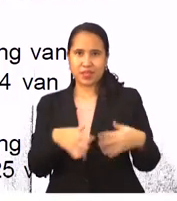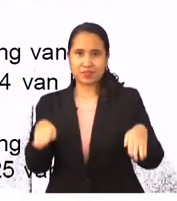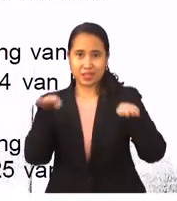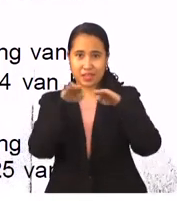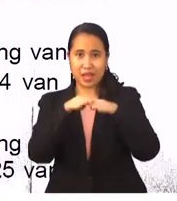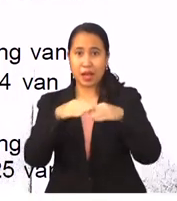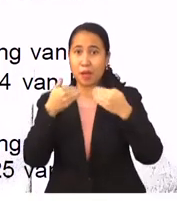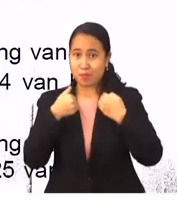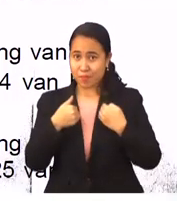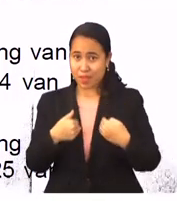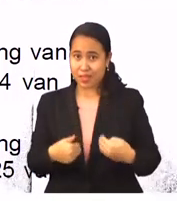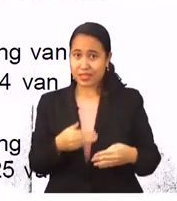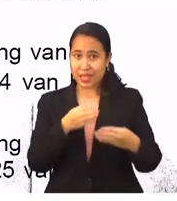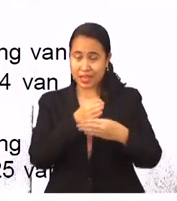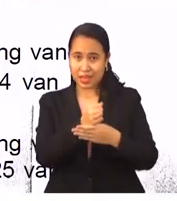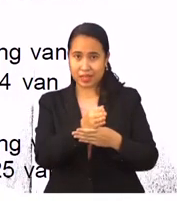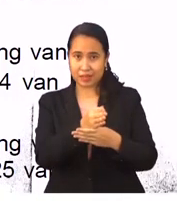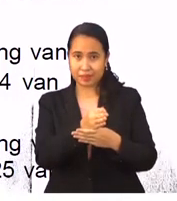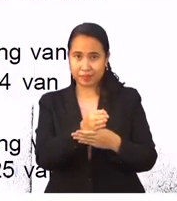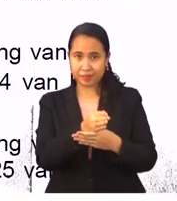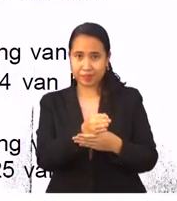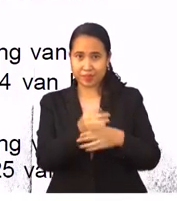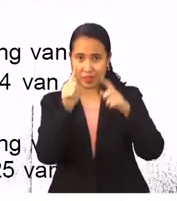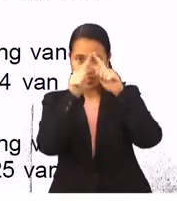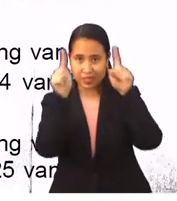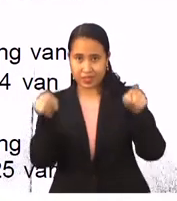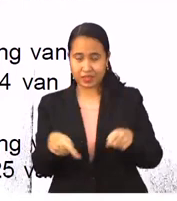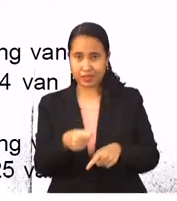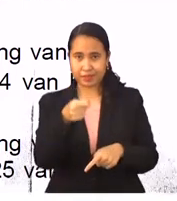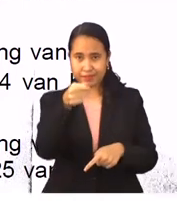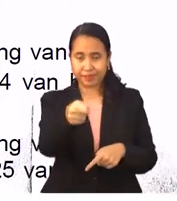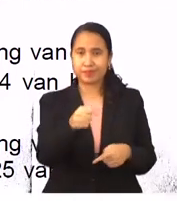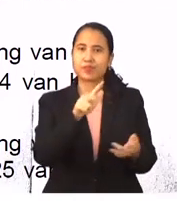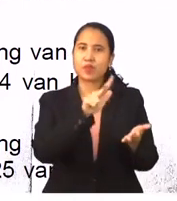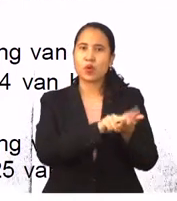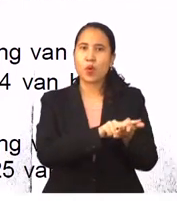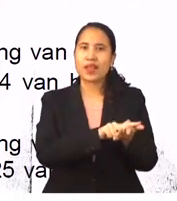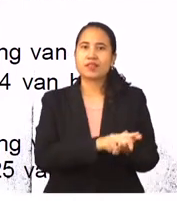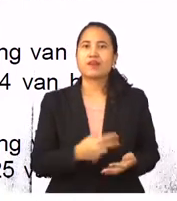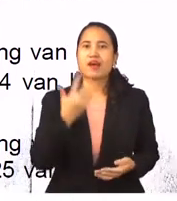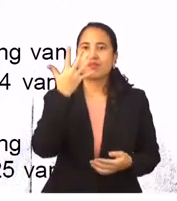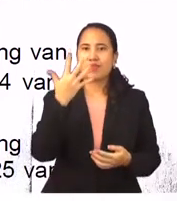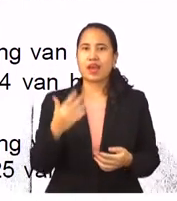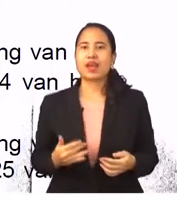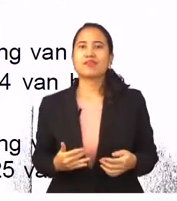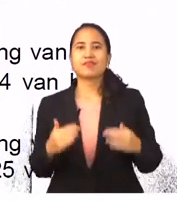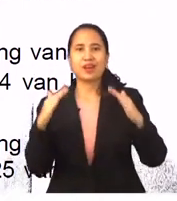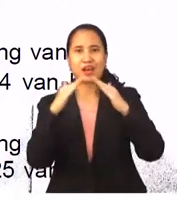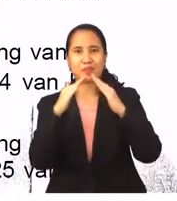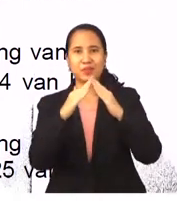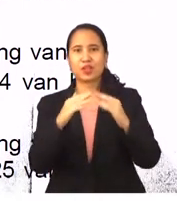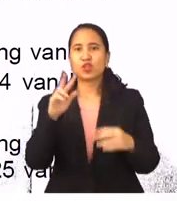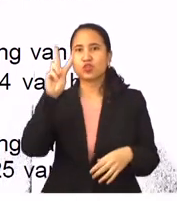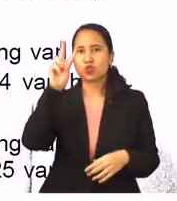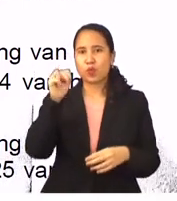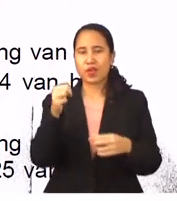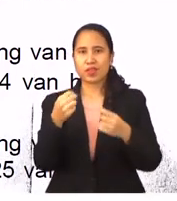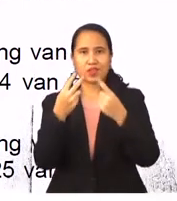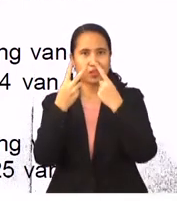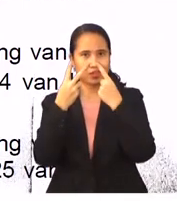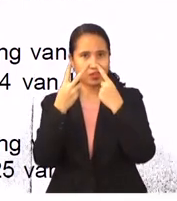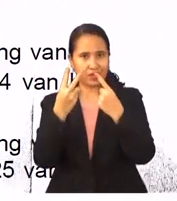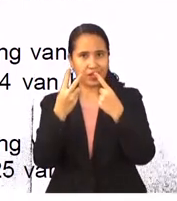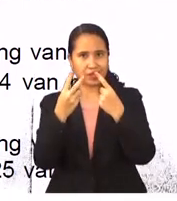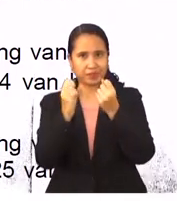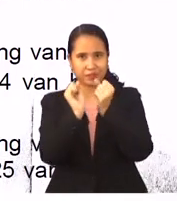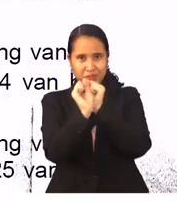mens. Blijkens het verzoekschrift wordt gevraagd de wet van 5 april 2012, houdende